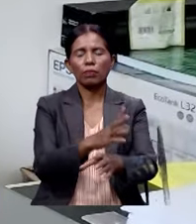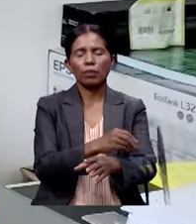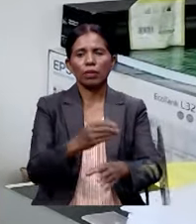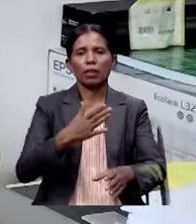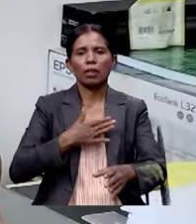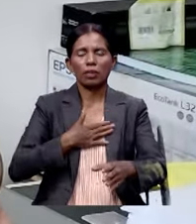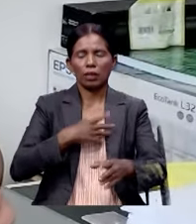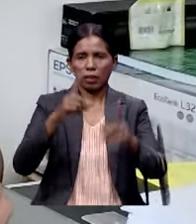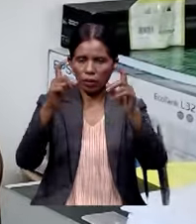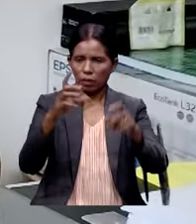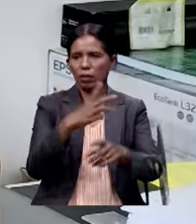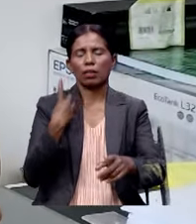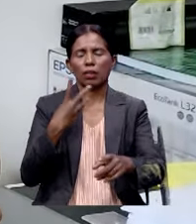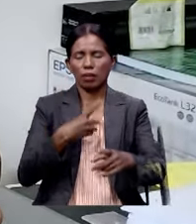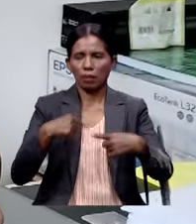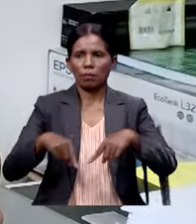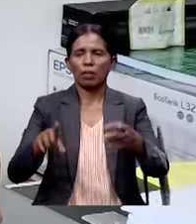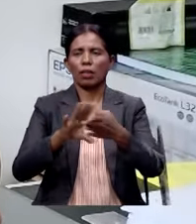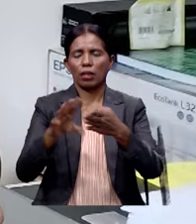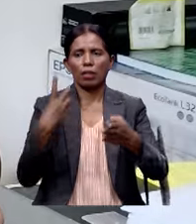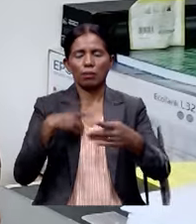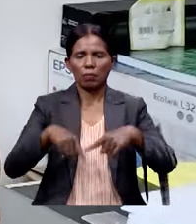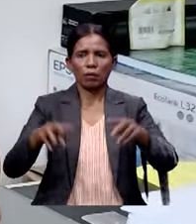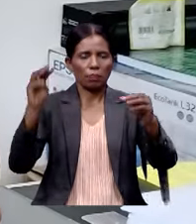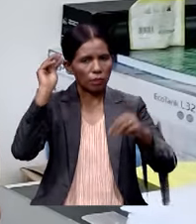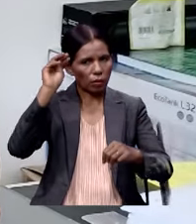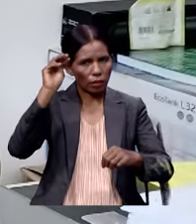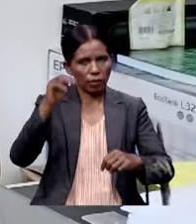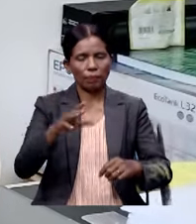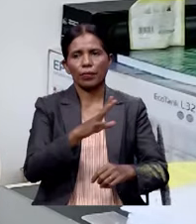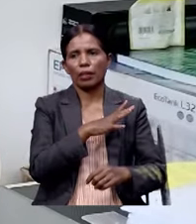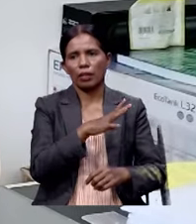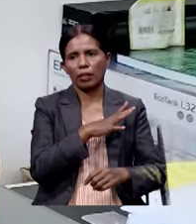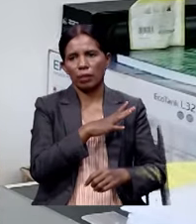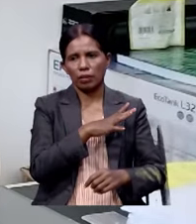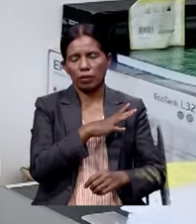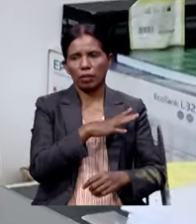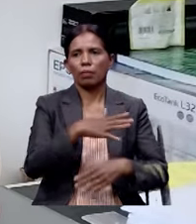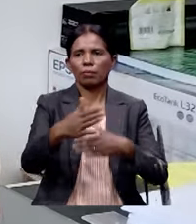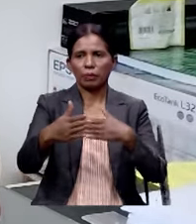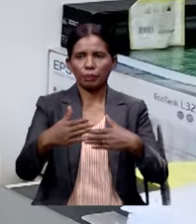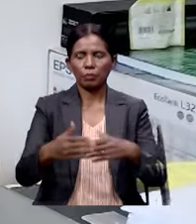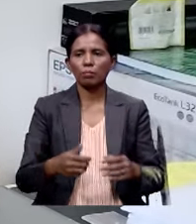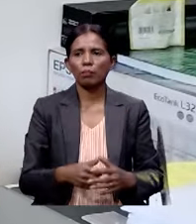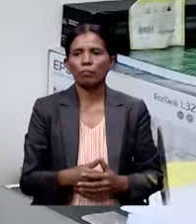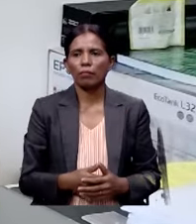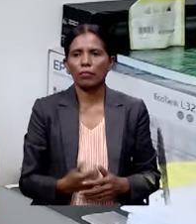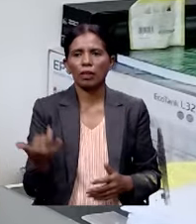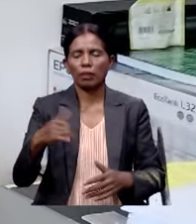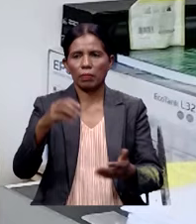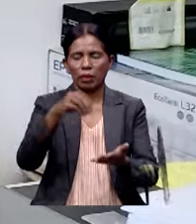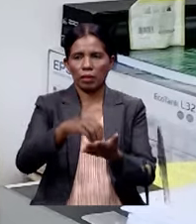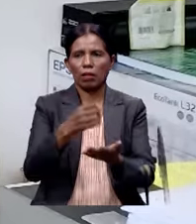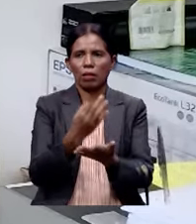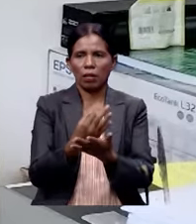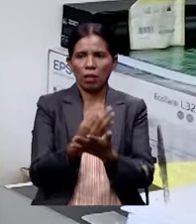hendet ita nia pidiru ita batiana ita nia ministeru. Hein tano ituan karak besir bele tawana osan